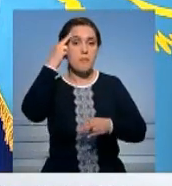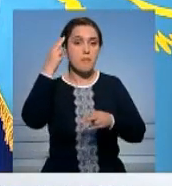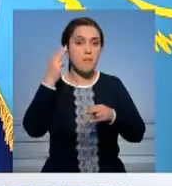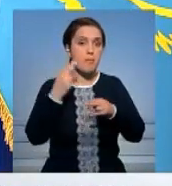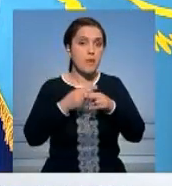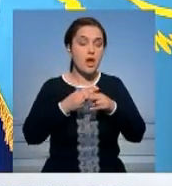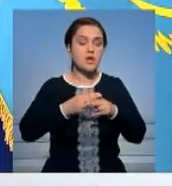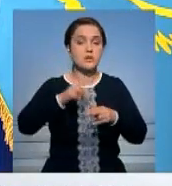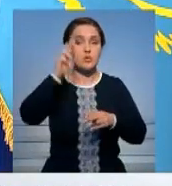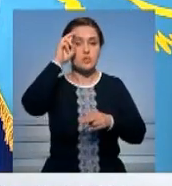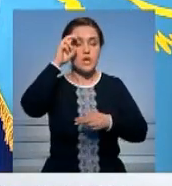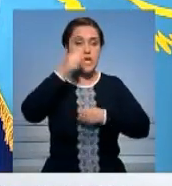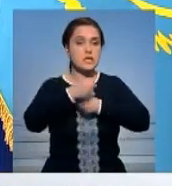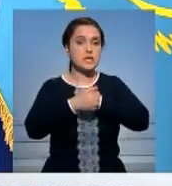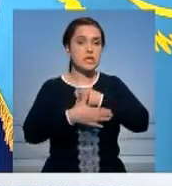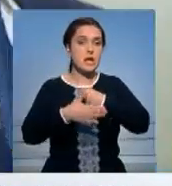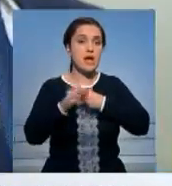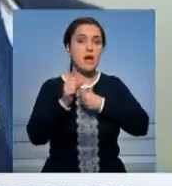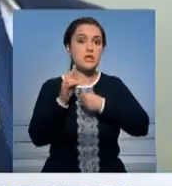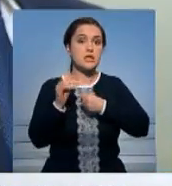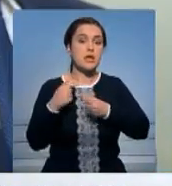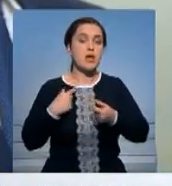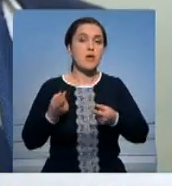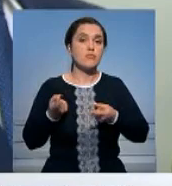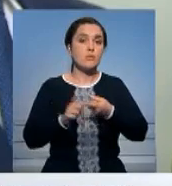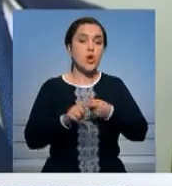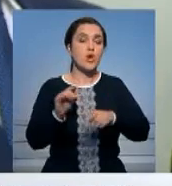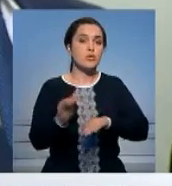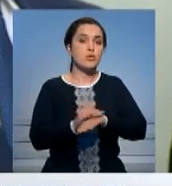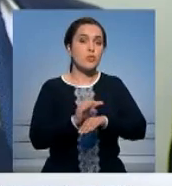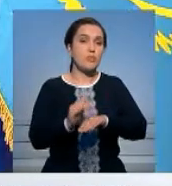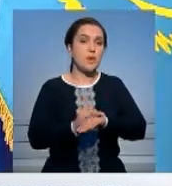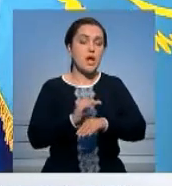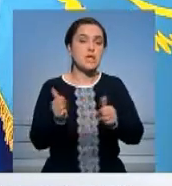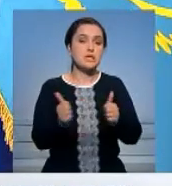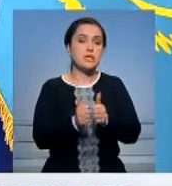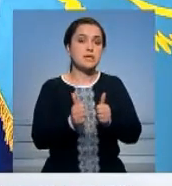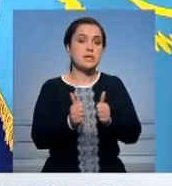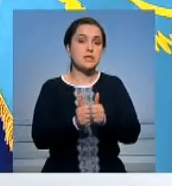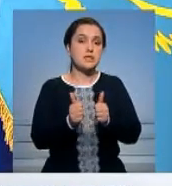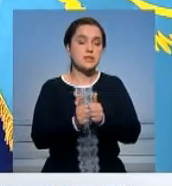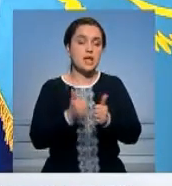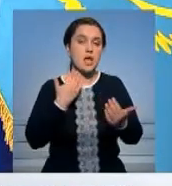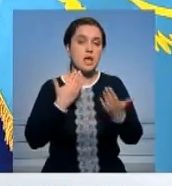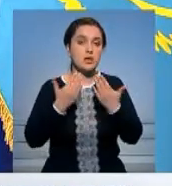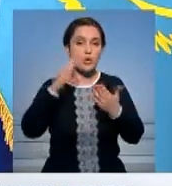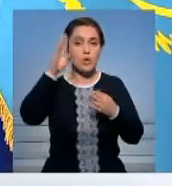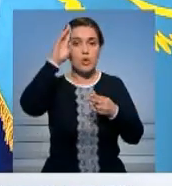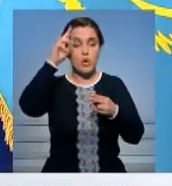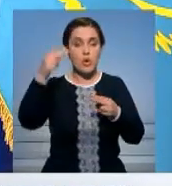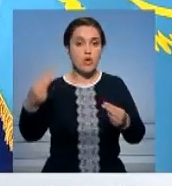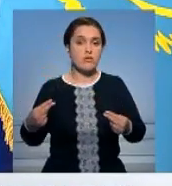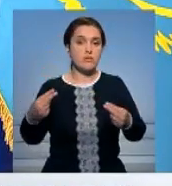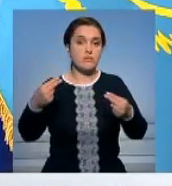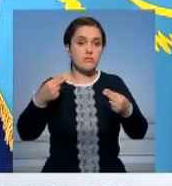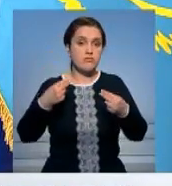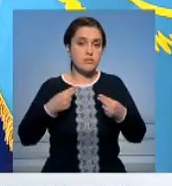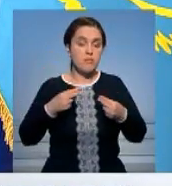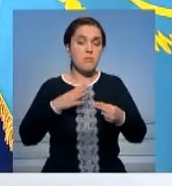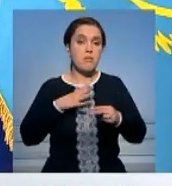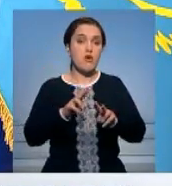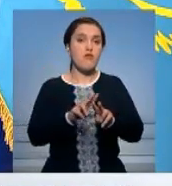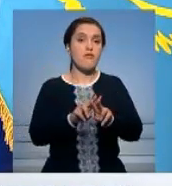государства Центральной Азии, которых связывают добрососедские отношения. Государственный визит Гурбанкулы Бердымухамедова в